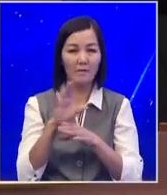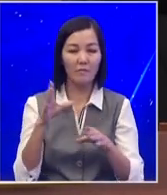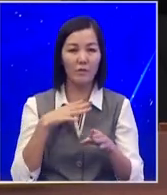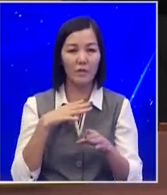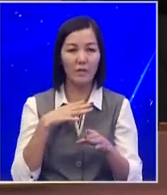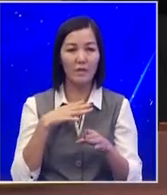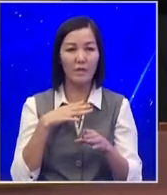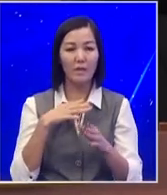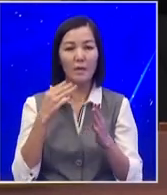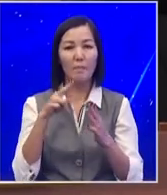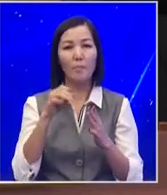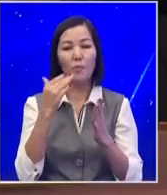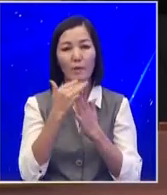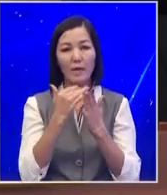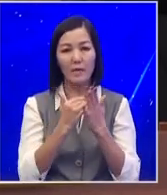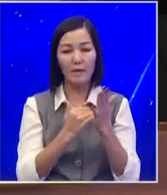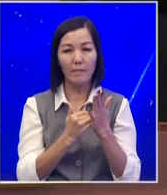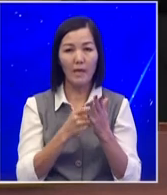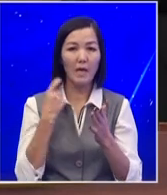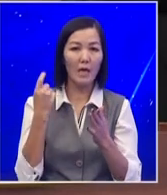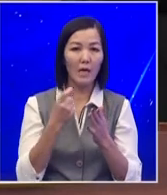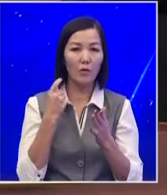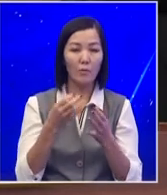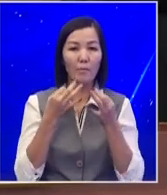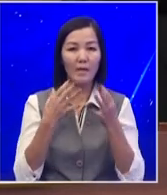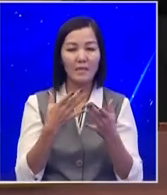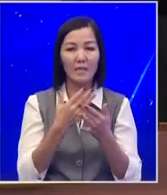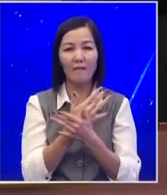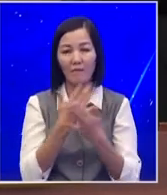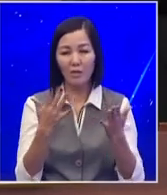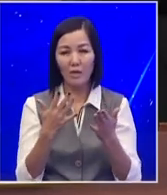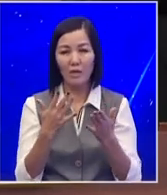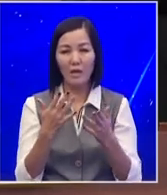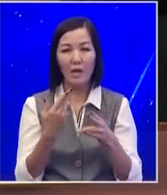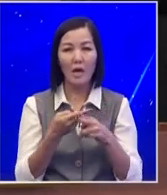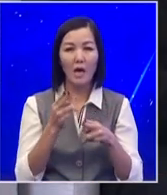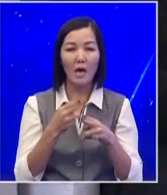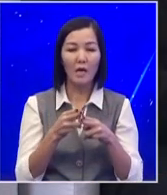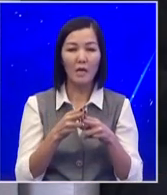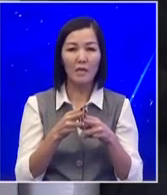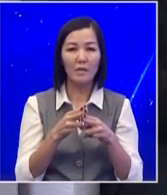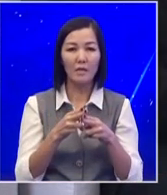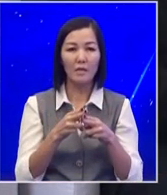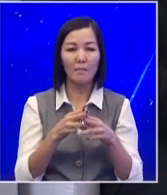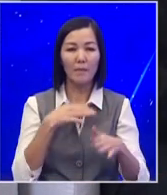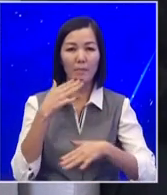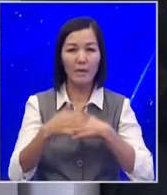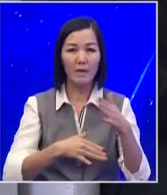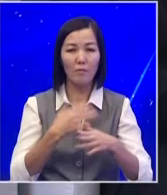по программе экономика простых вещей, особенно по